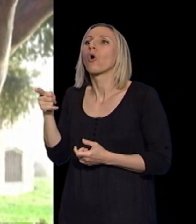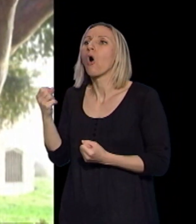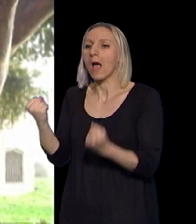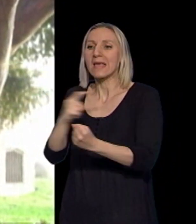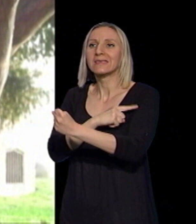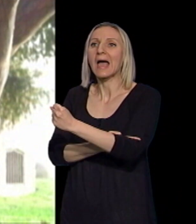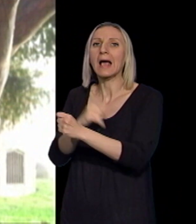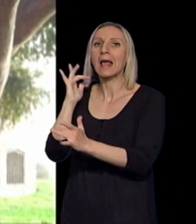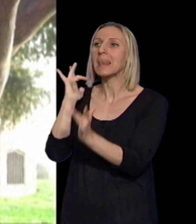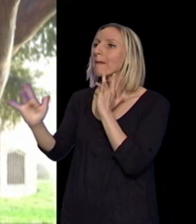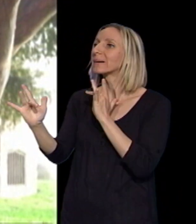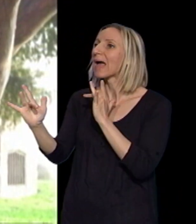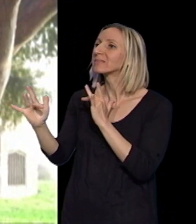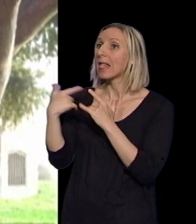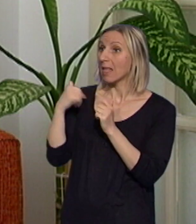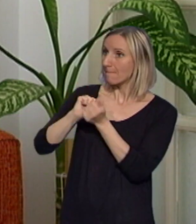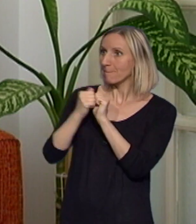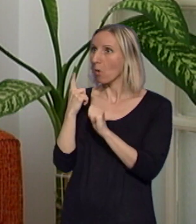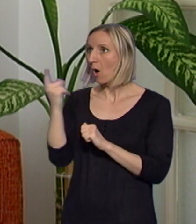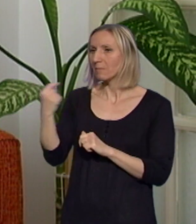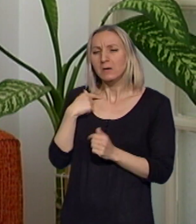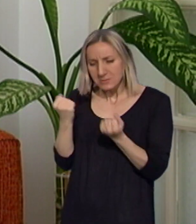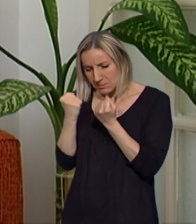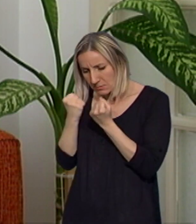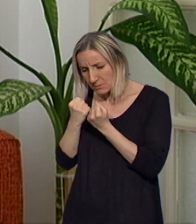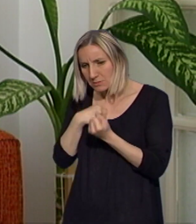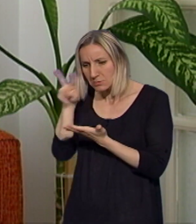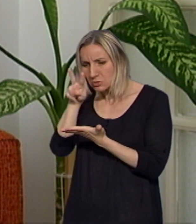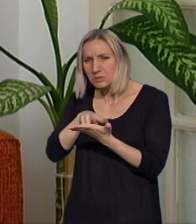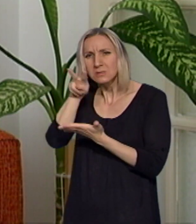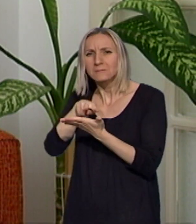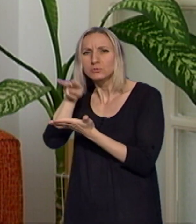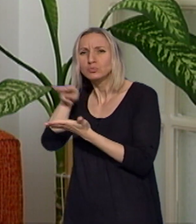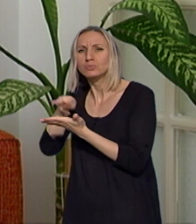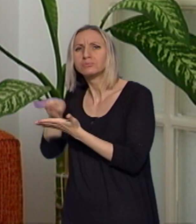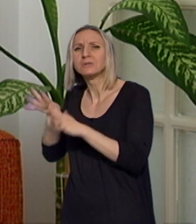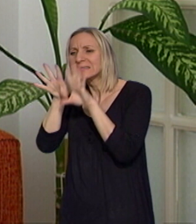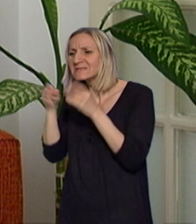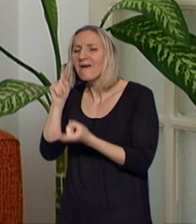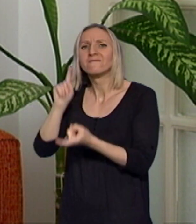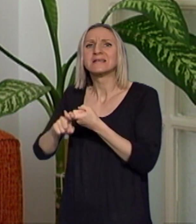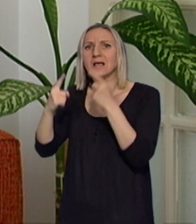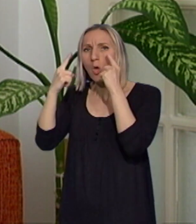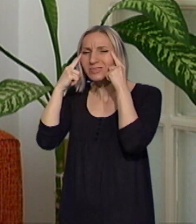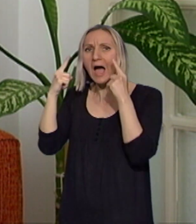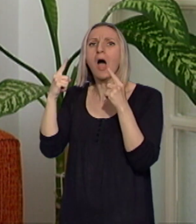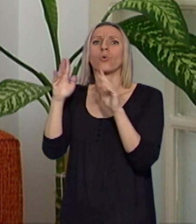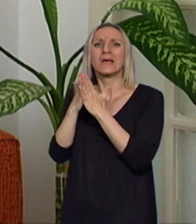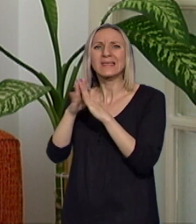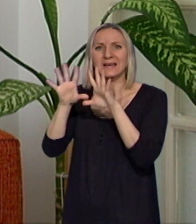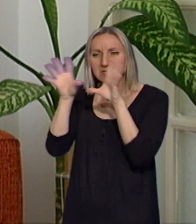kao i svaki štreber krenula da čitam svu literaturu koju sam mogla da pročitam o Downovom sindromu.